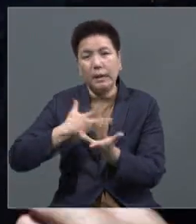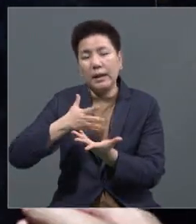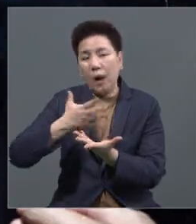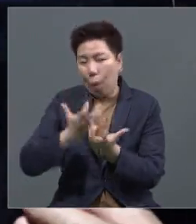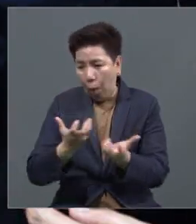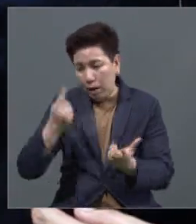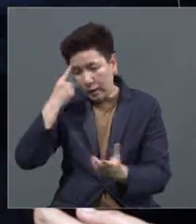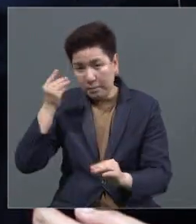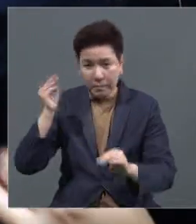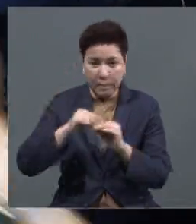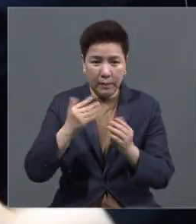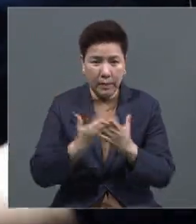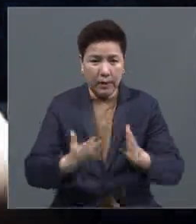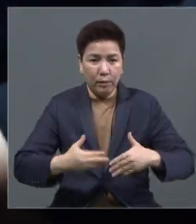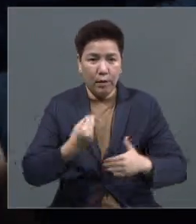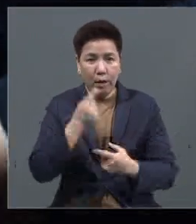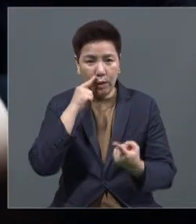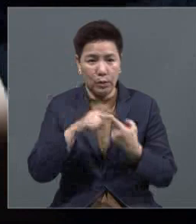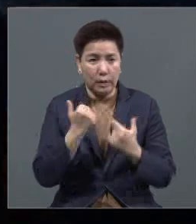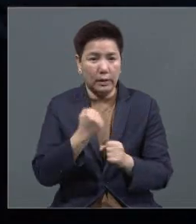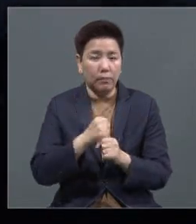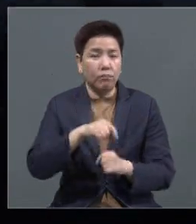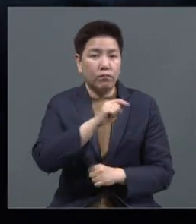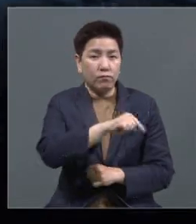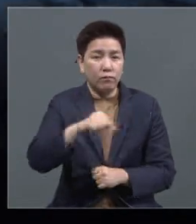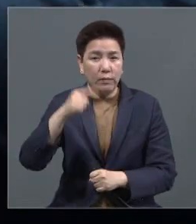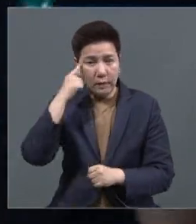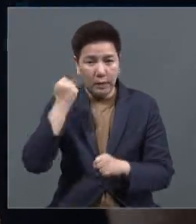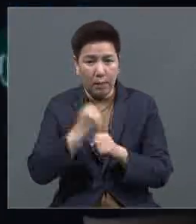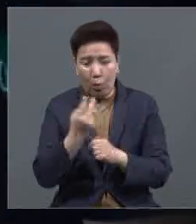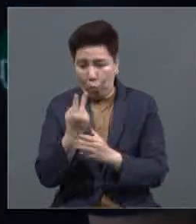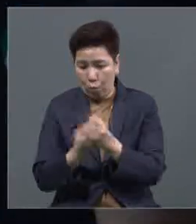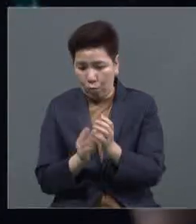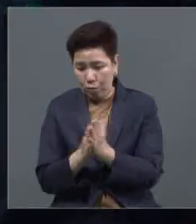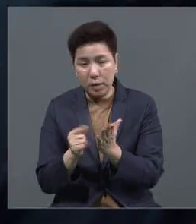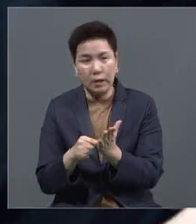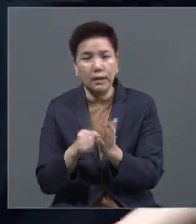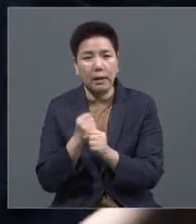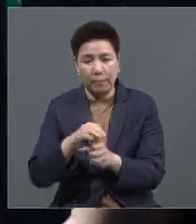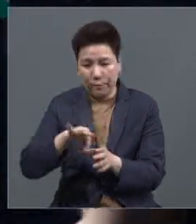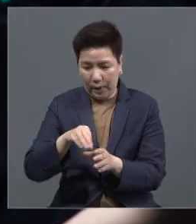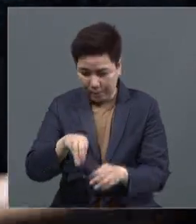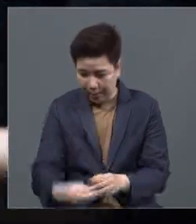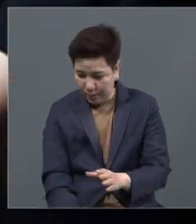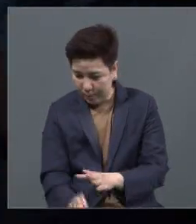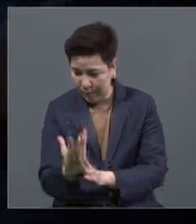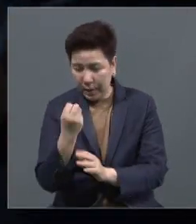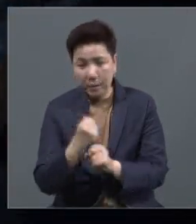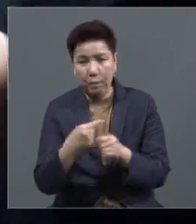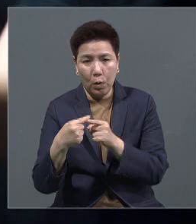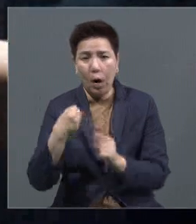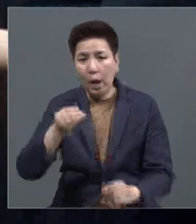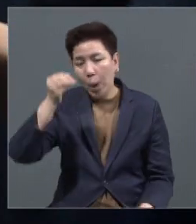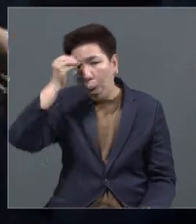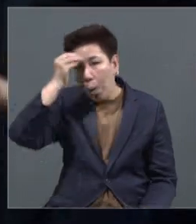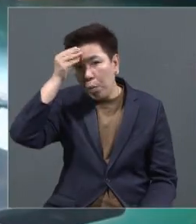เองรัฐมนตรีช่วยบอกว่าได้มอบหมายหน่วยงานที่เกี่ยวข้องให้จัดทำคู่มือการปลูกกาแฟขึ้นมานะครับแล้วก็พัฒนาต่อยอดองค์ความ